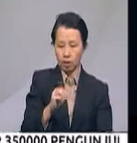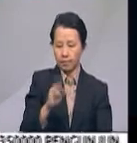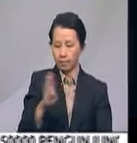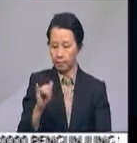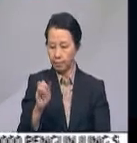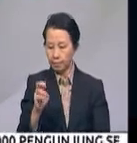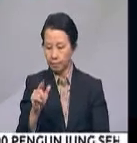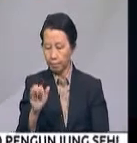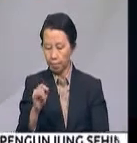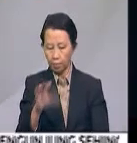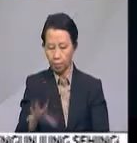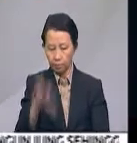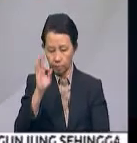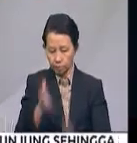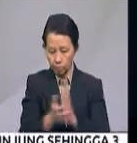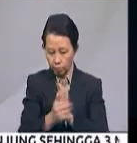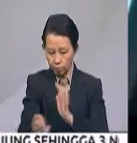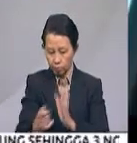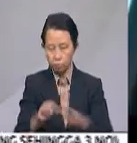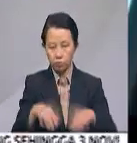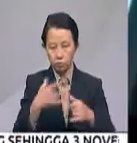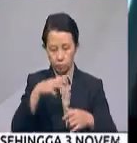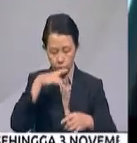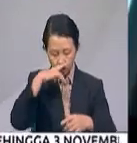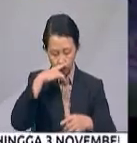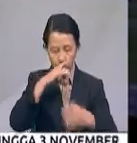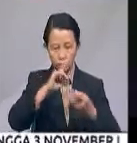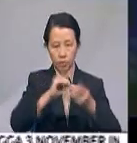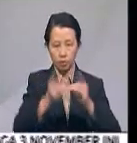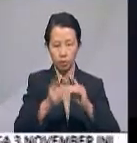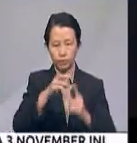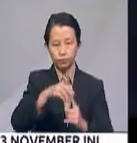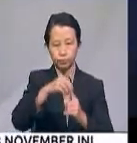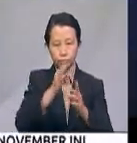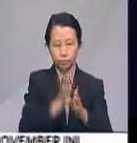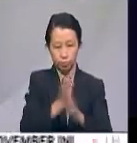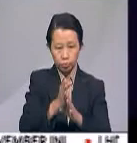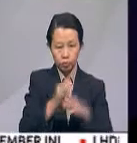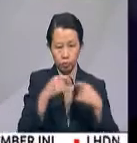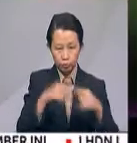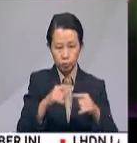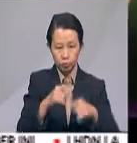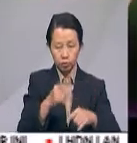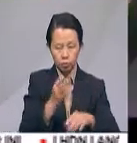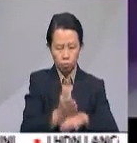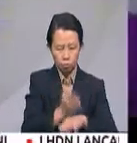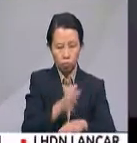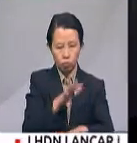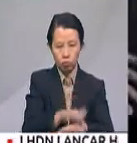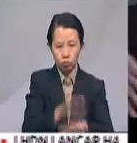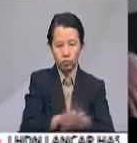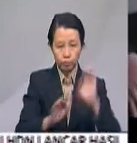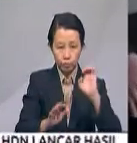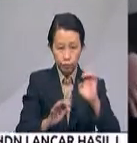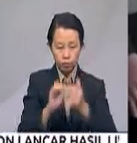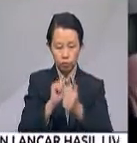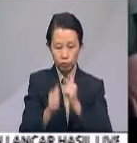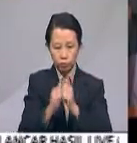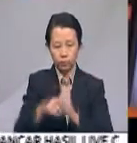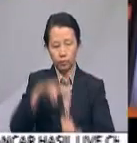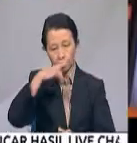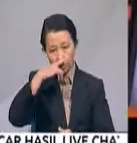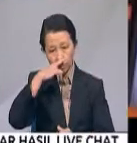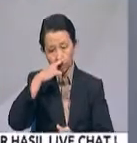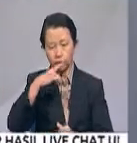memupuk jaguh tempatan dalam menghasilkan kandungan digital khususnya dalam bidang yang sedang berkembang pesat seperti e-sports, animasi dan